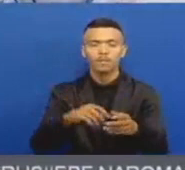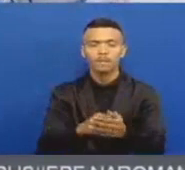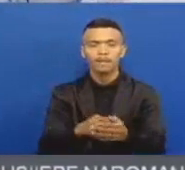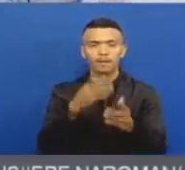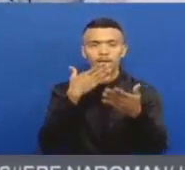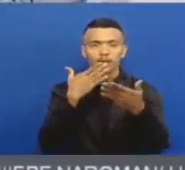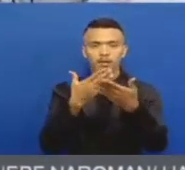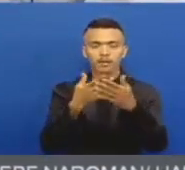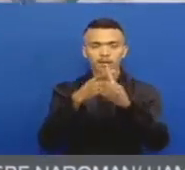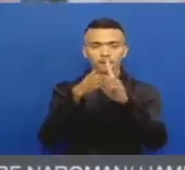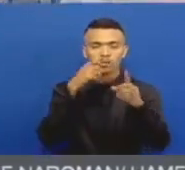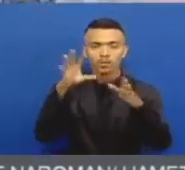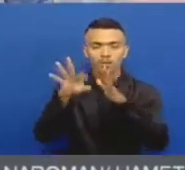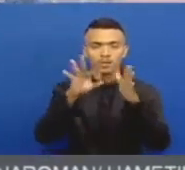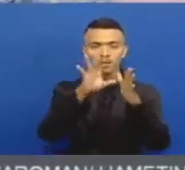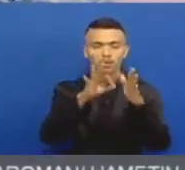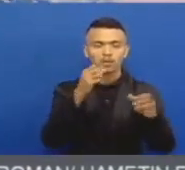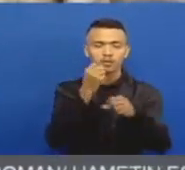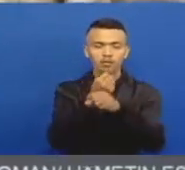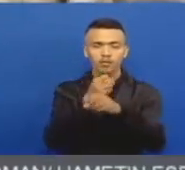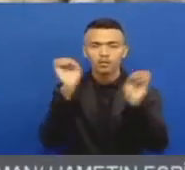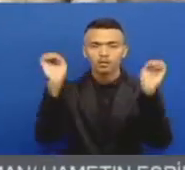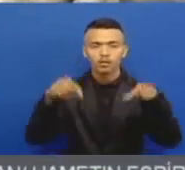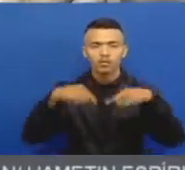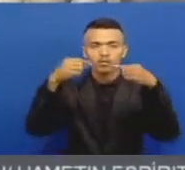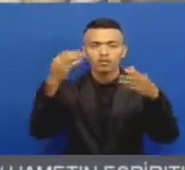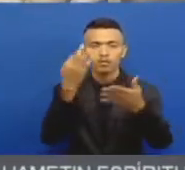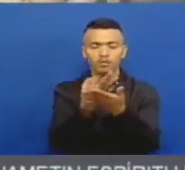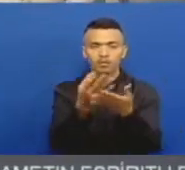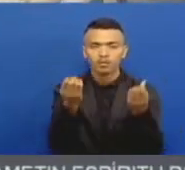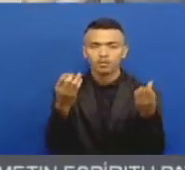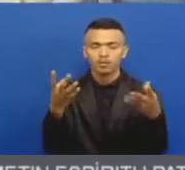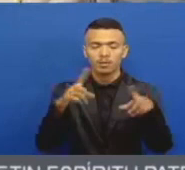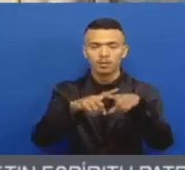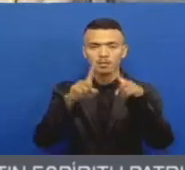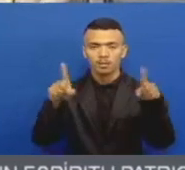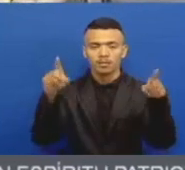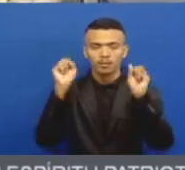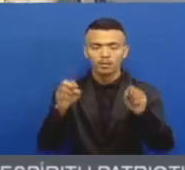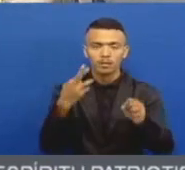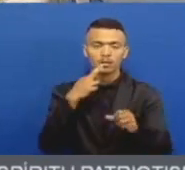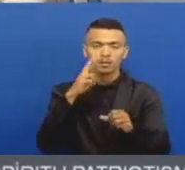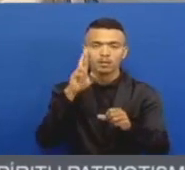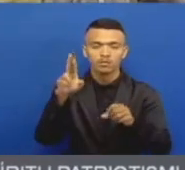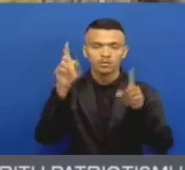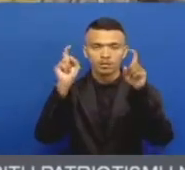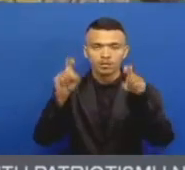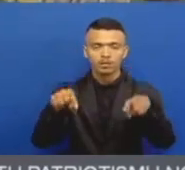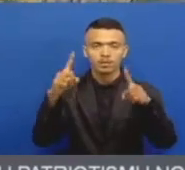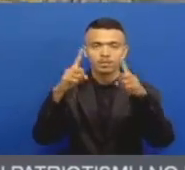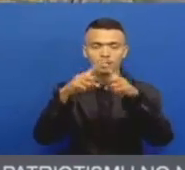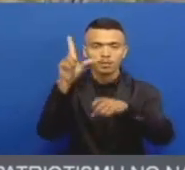benefisu husi hili fatuk, la produso sambara, maybe bele resolve itania necessidade ba